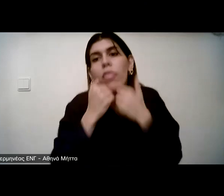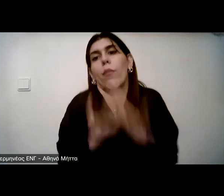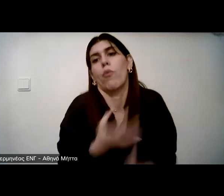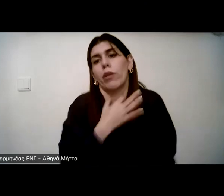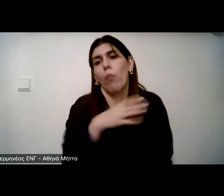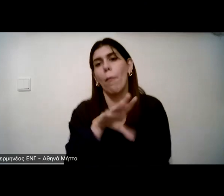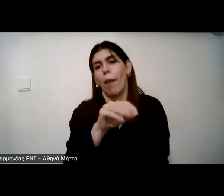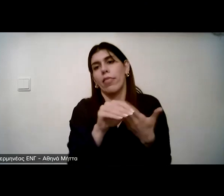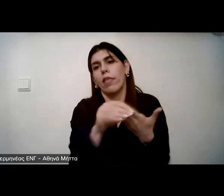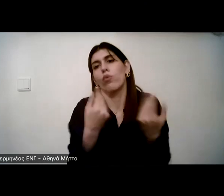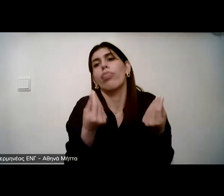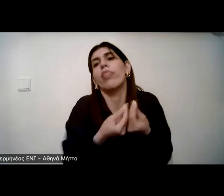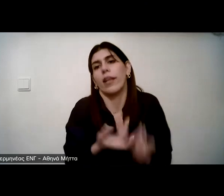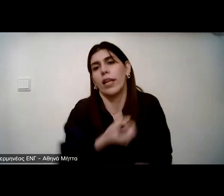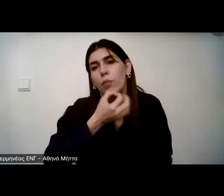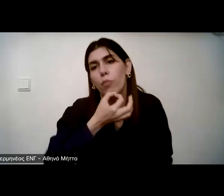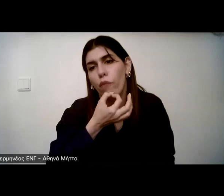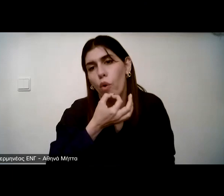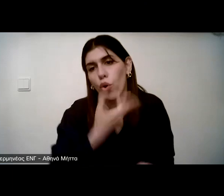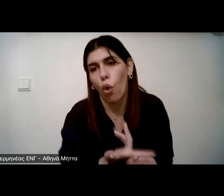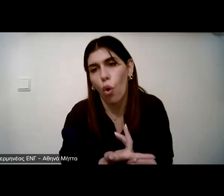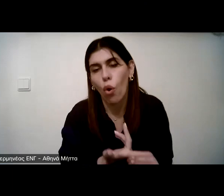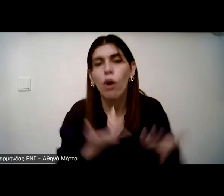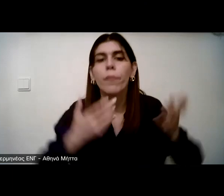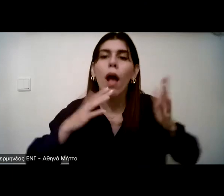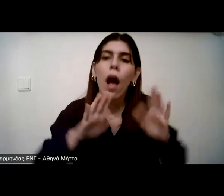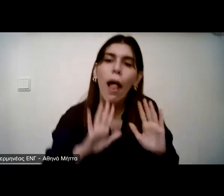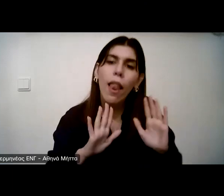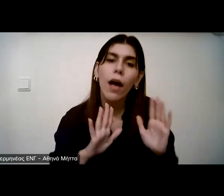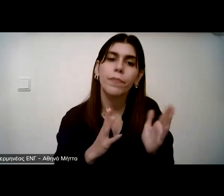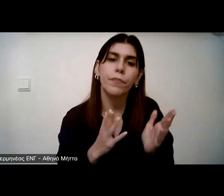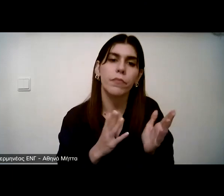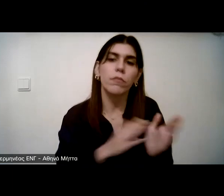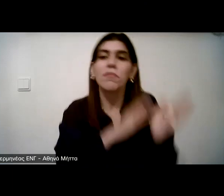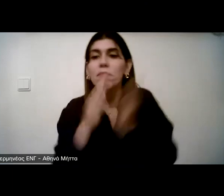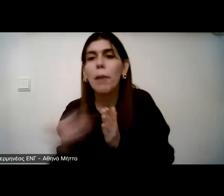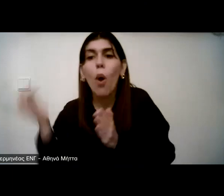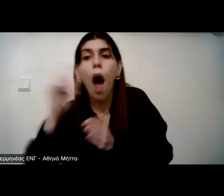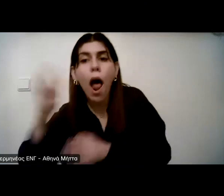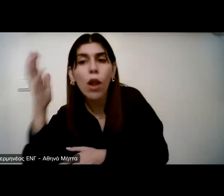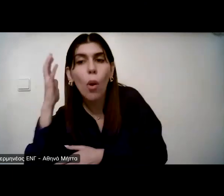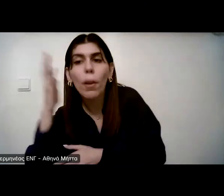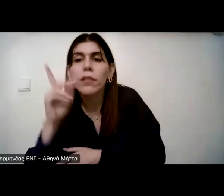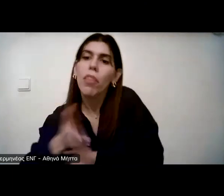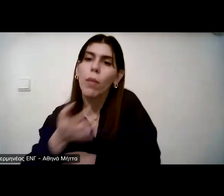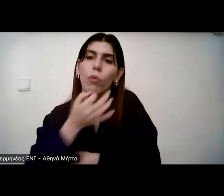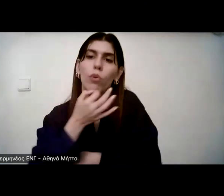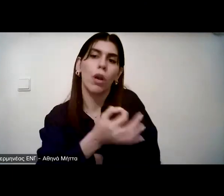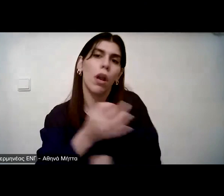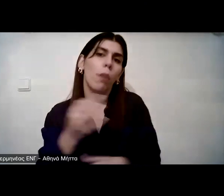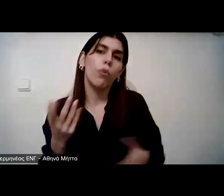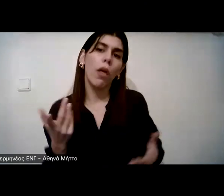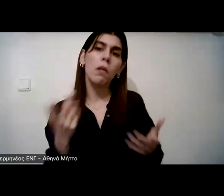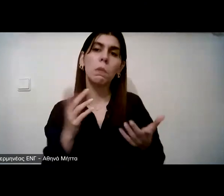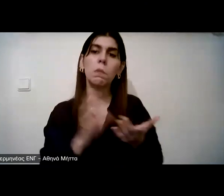Αλλά θα μπορούσε τα ίδια επιχειρήματα και από τις άλλες ομιλήτριες να εκφραστούν, να διατυπωθούν